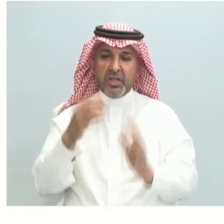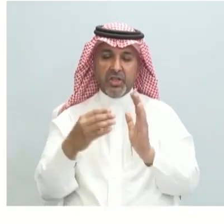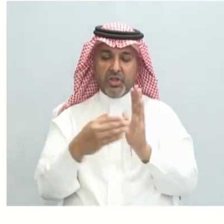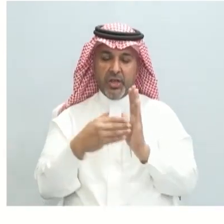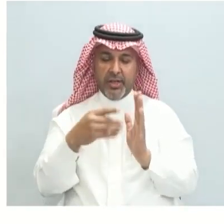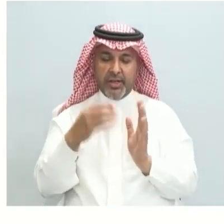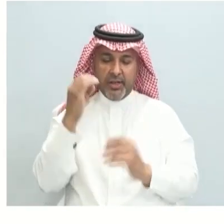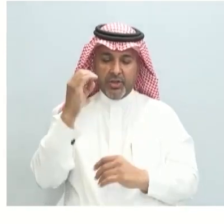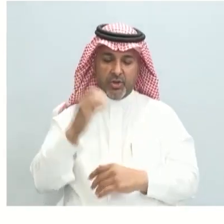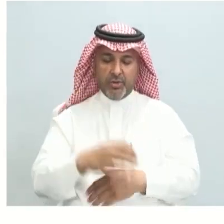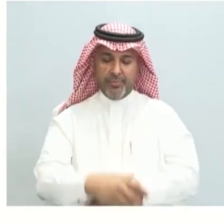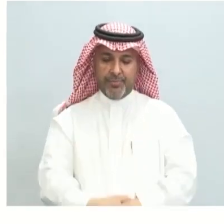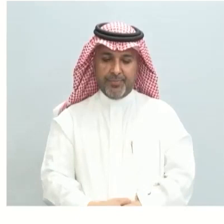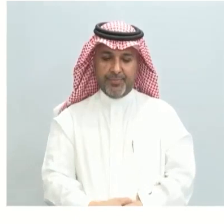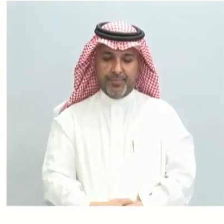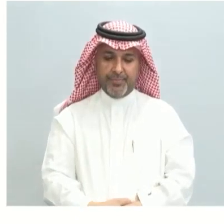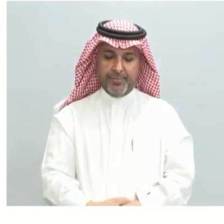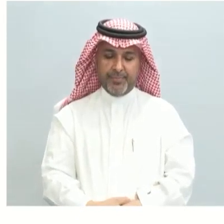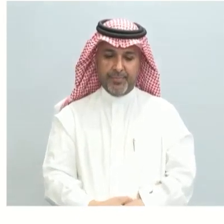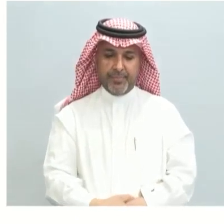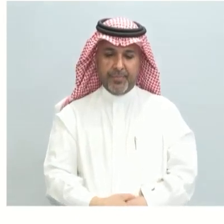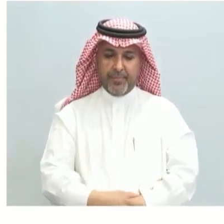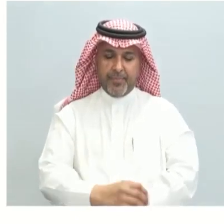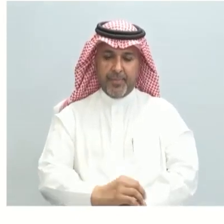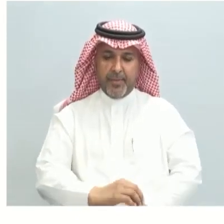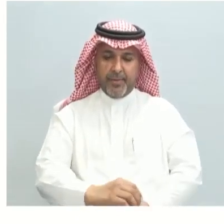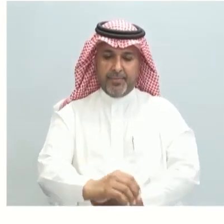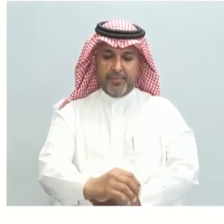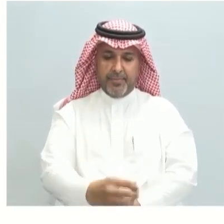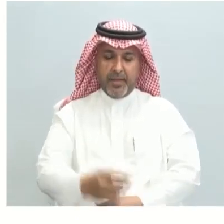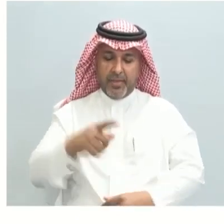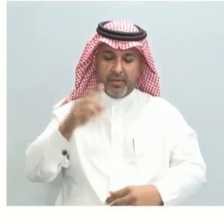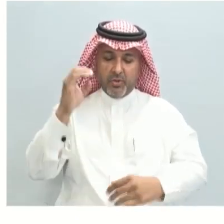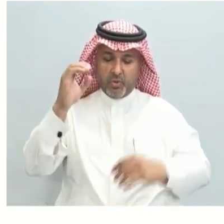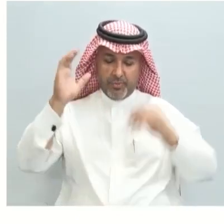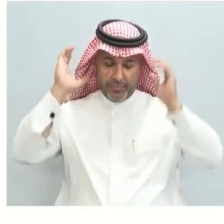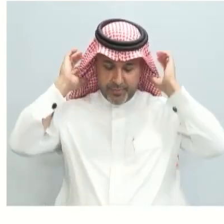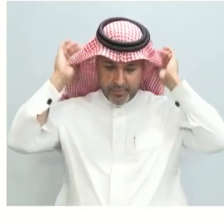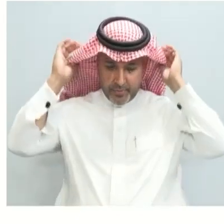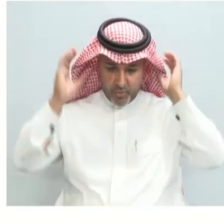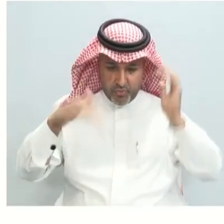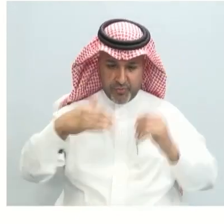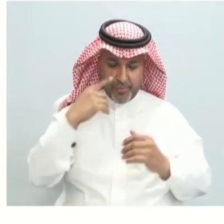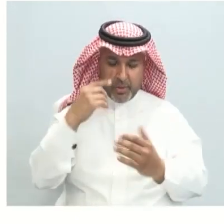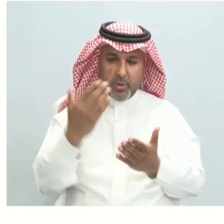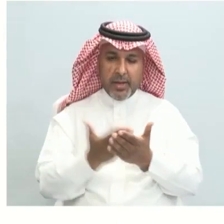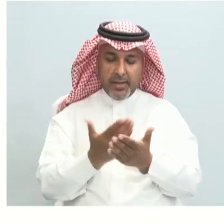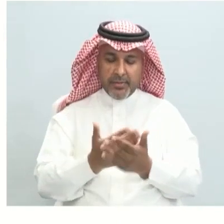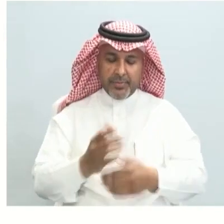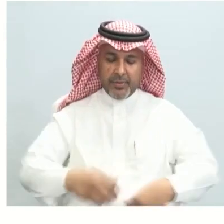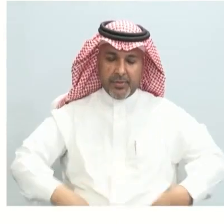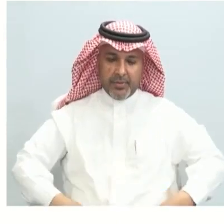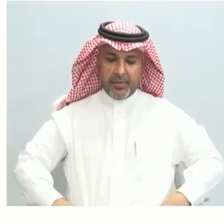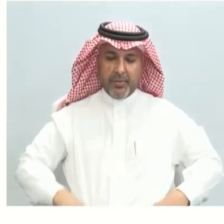40 باي بهذه الصورة وبذلك نكون وجدنا حل هذا السؤال. التمثيل البياني نتركه إلى يعني لابد